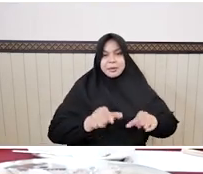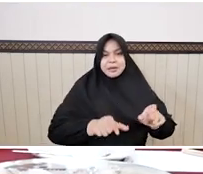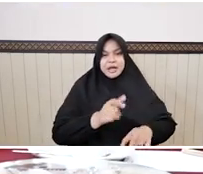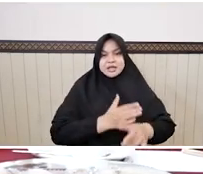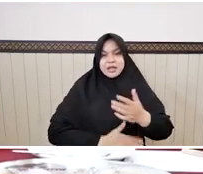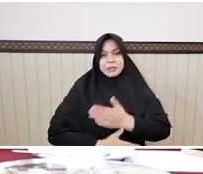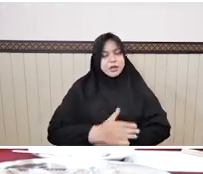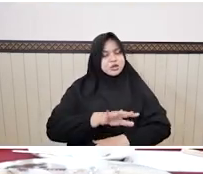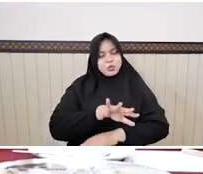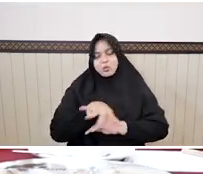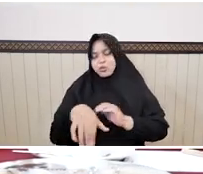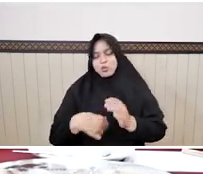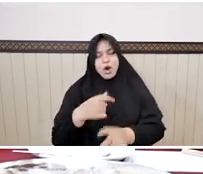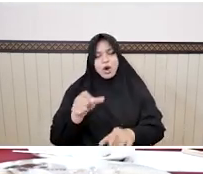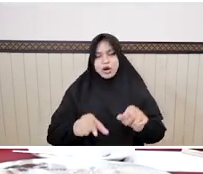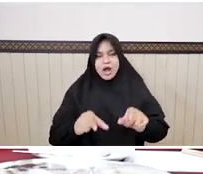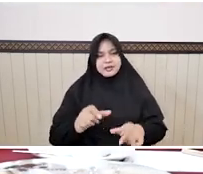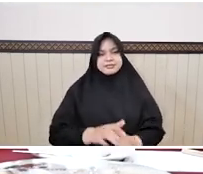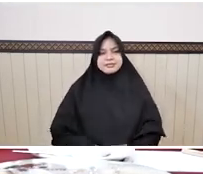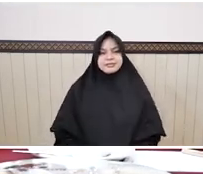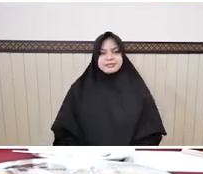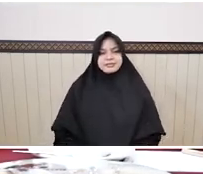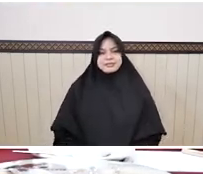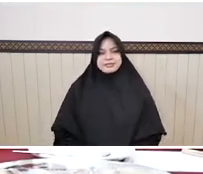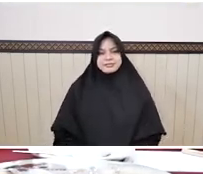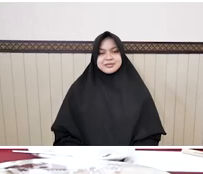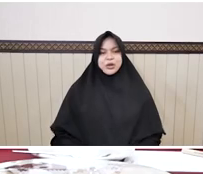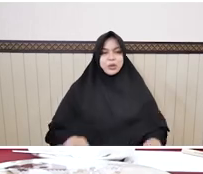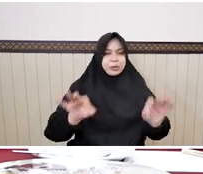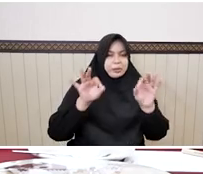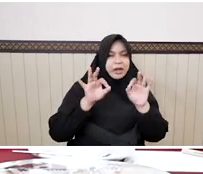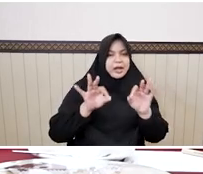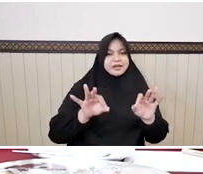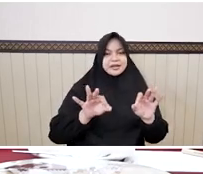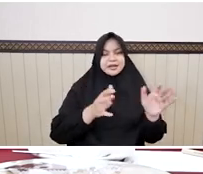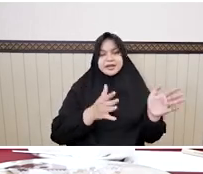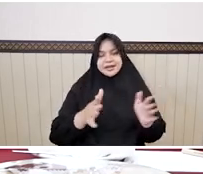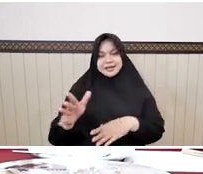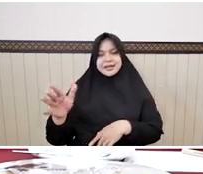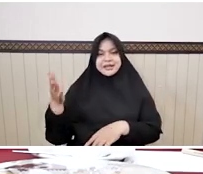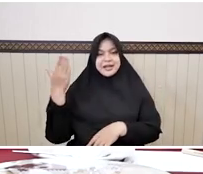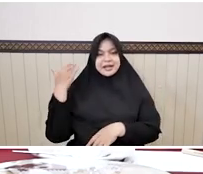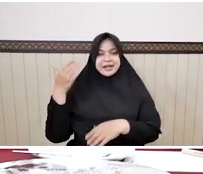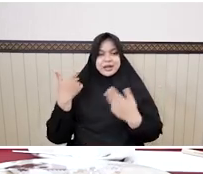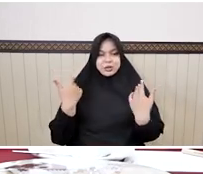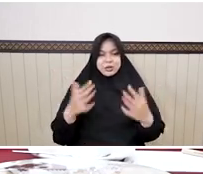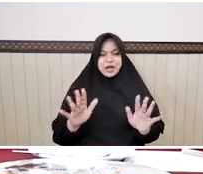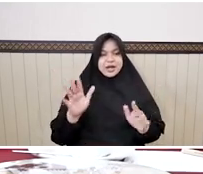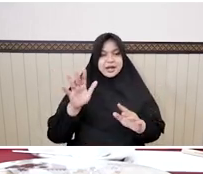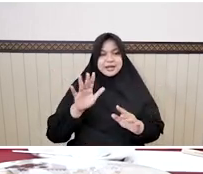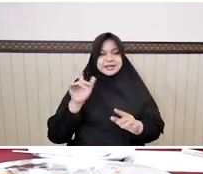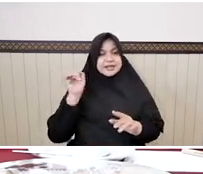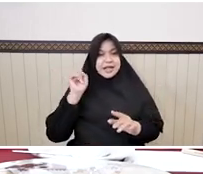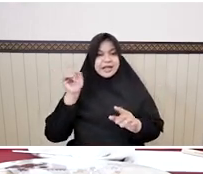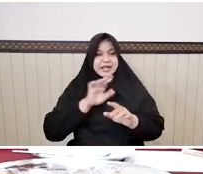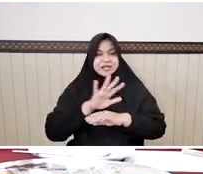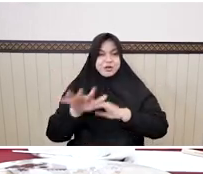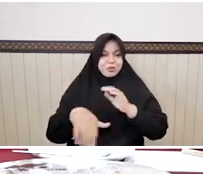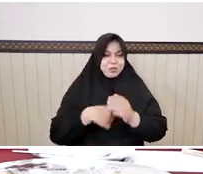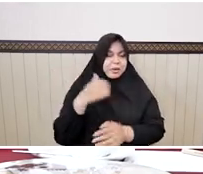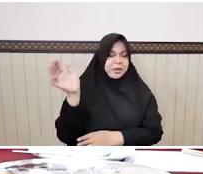penyandang disabilitas oleh semua orang oleh semua orang baik emas sespan tadi kita udah dengarkan semua